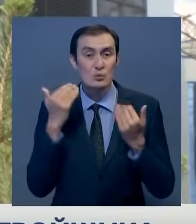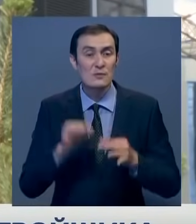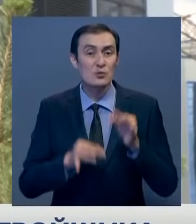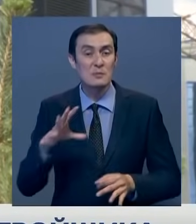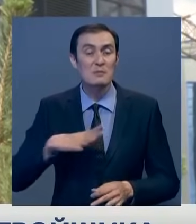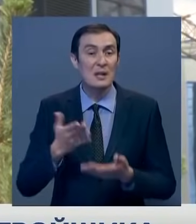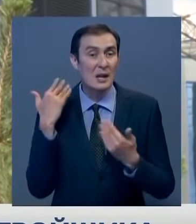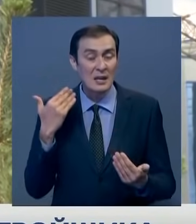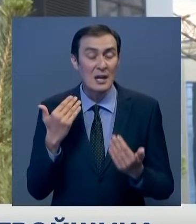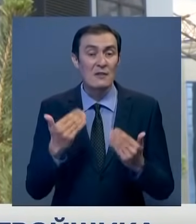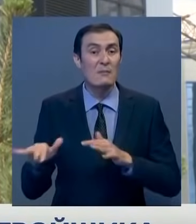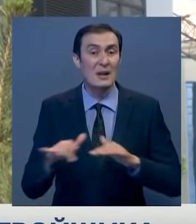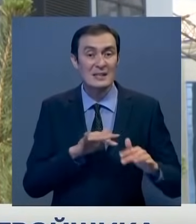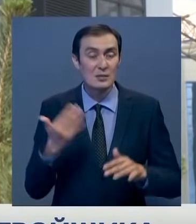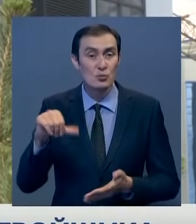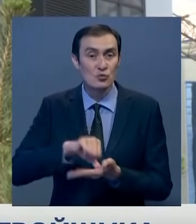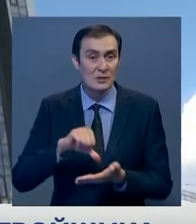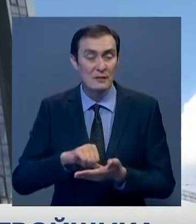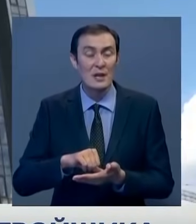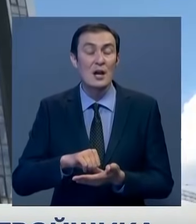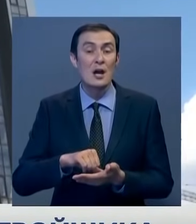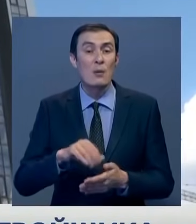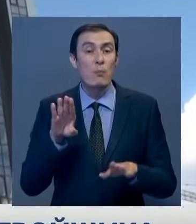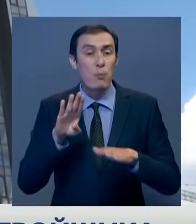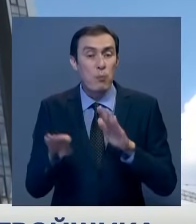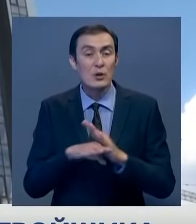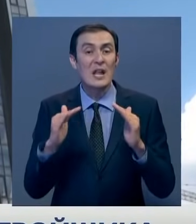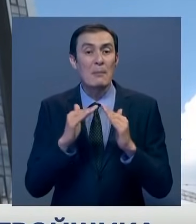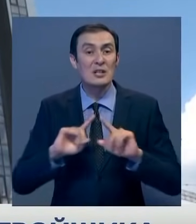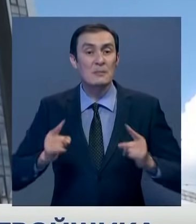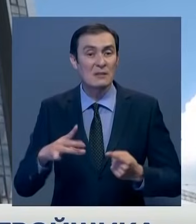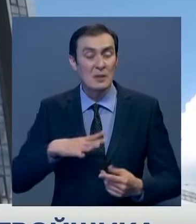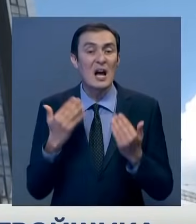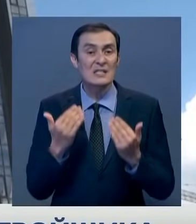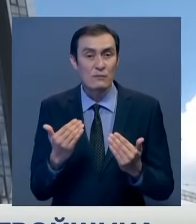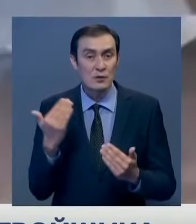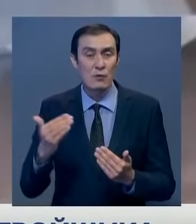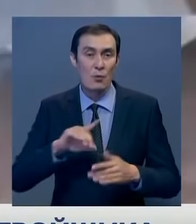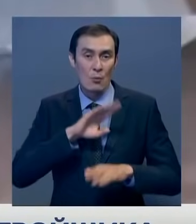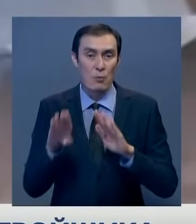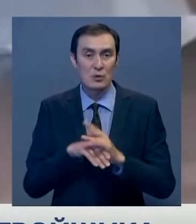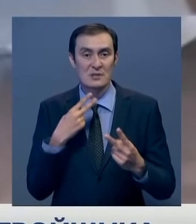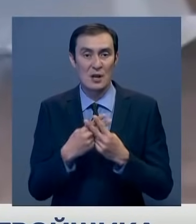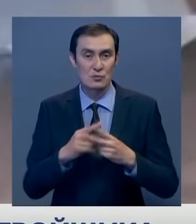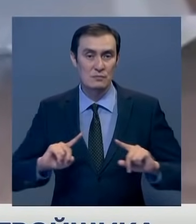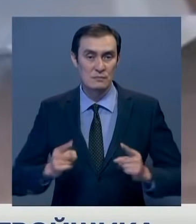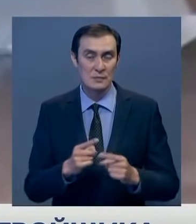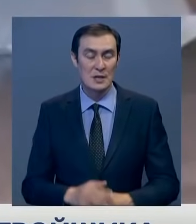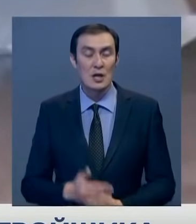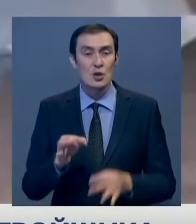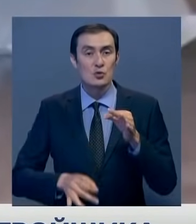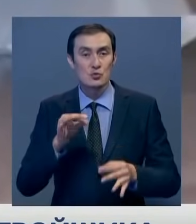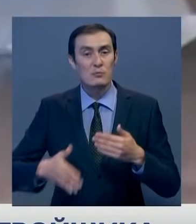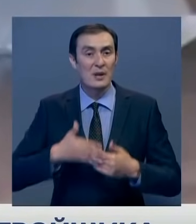судимости ранее. В процессе Котляров участвовал, будучи под домашним арестом. Сегодня его взяли под стражу. Суд